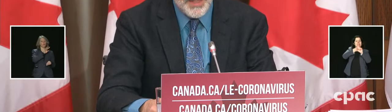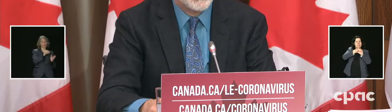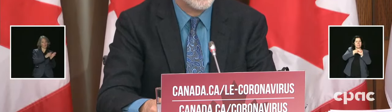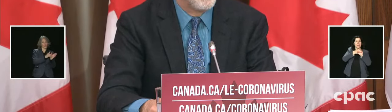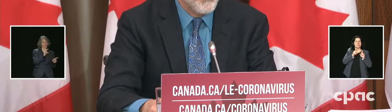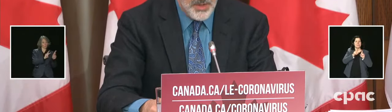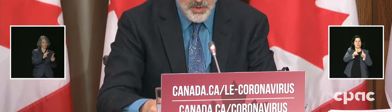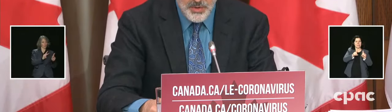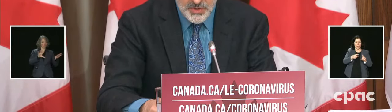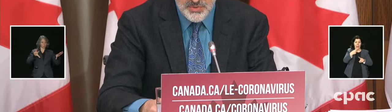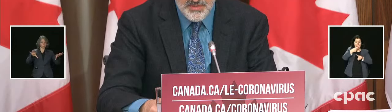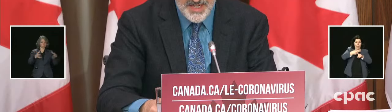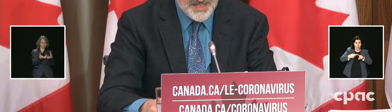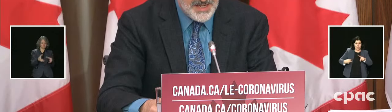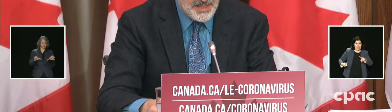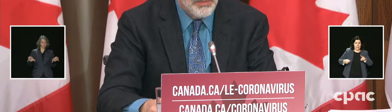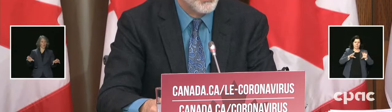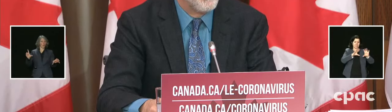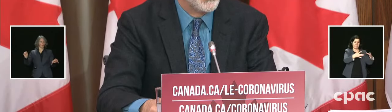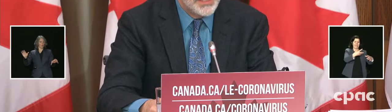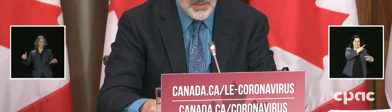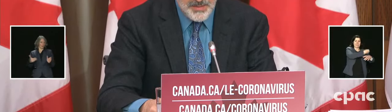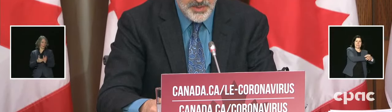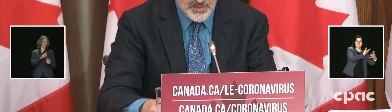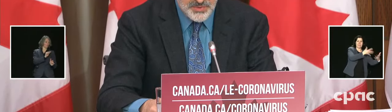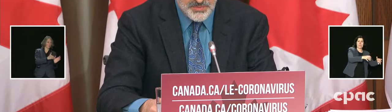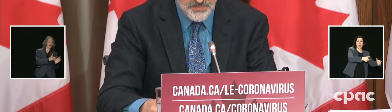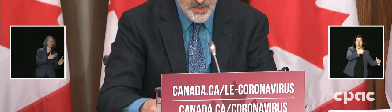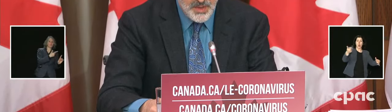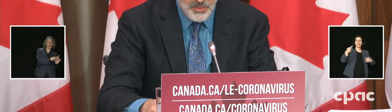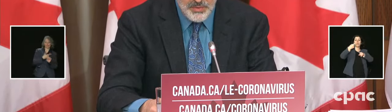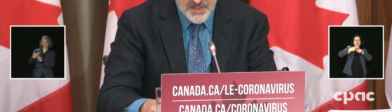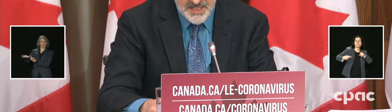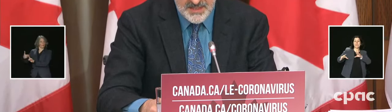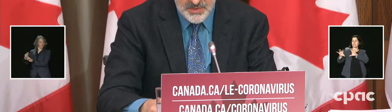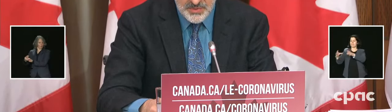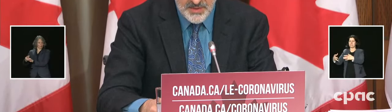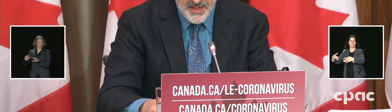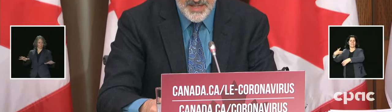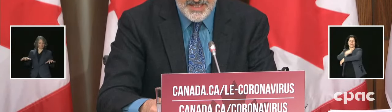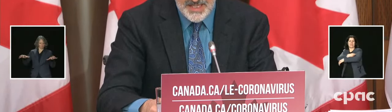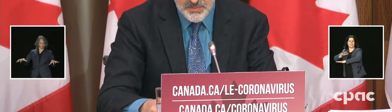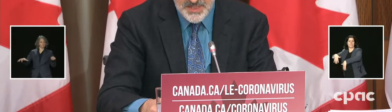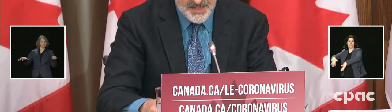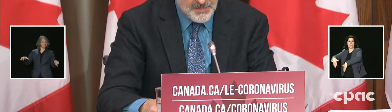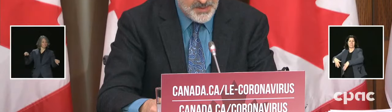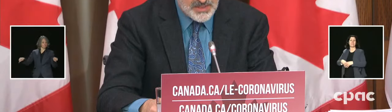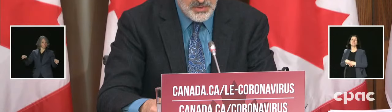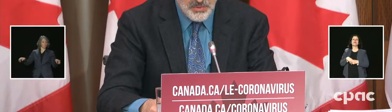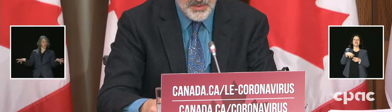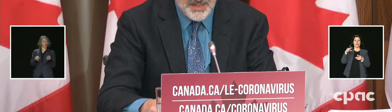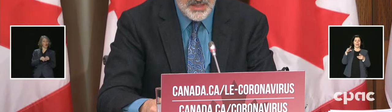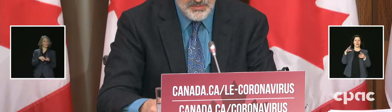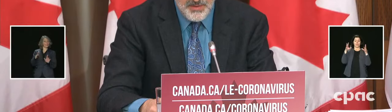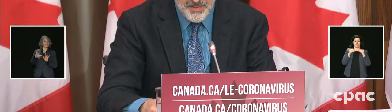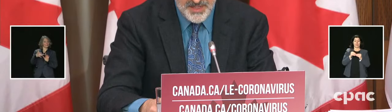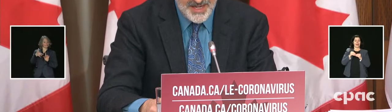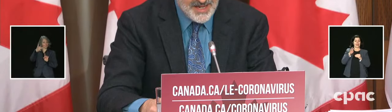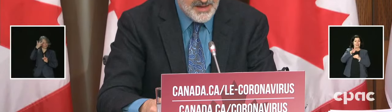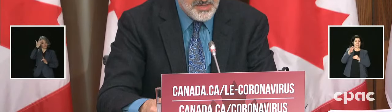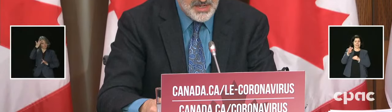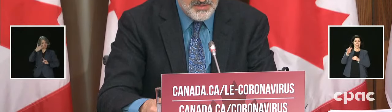moitié des participants ont reçu le vaccin et l'autre moitié ne l'a pas reçu. Au cours de cette étude, 464 personnes ont contracté une